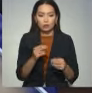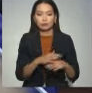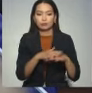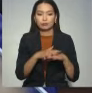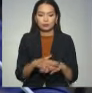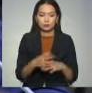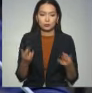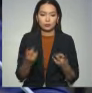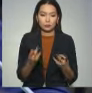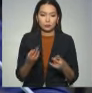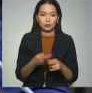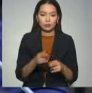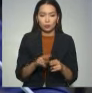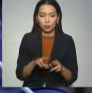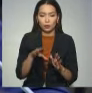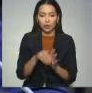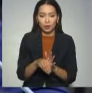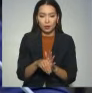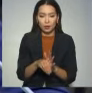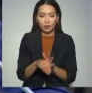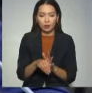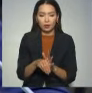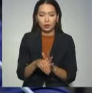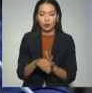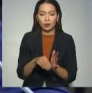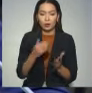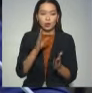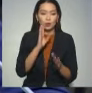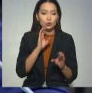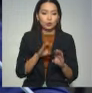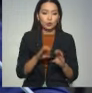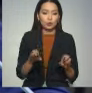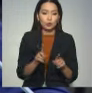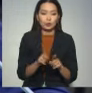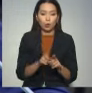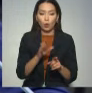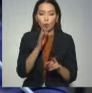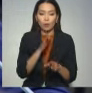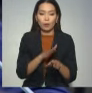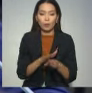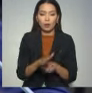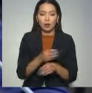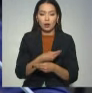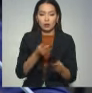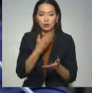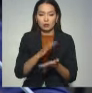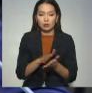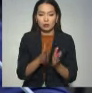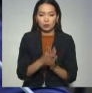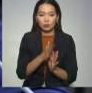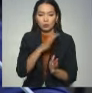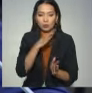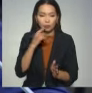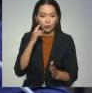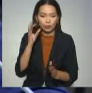шығындарды қажет етеді. Сонымен қатар, сумен жабдықтау және су бұру нысандарын уақытылы пайдалануға берілмеу жағдайлары, яғни ұзақ